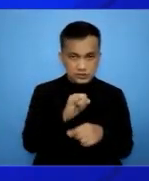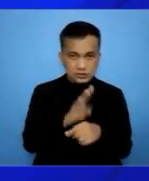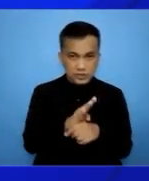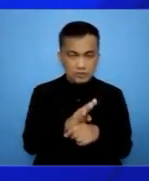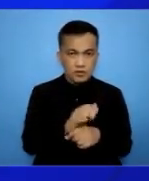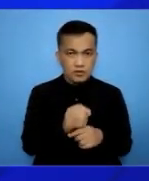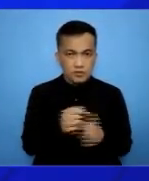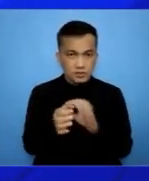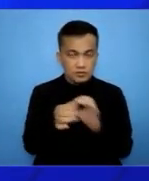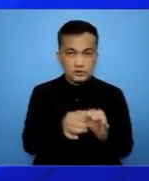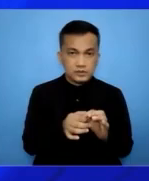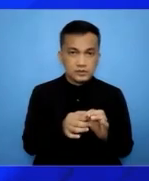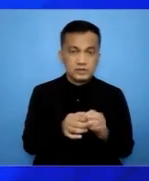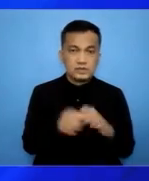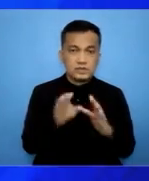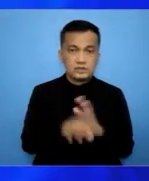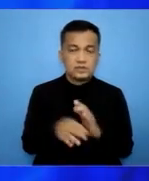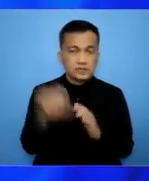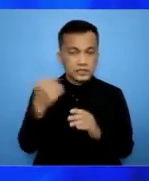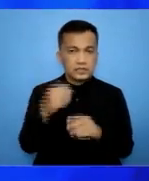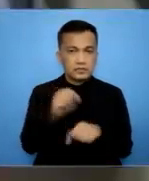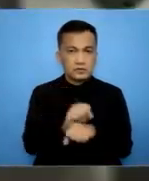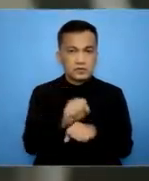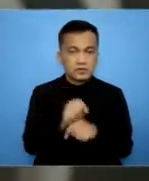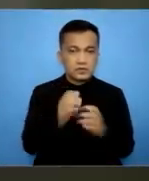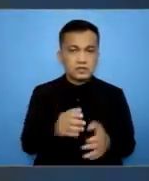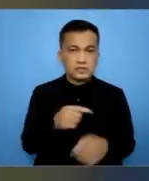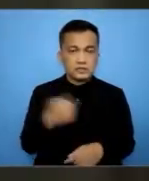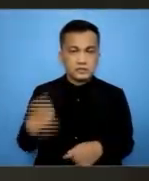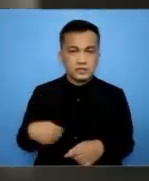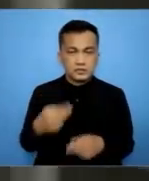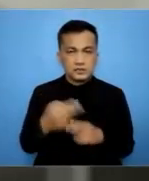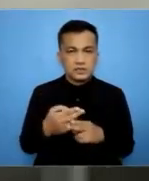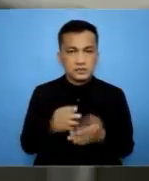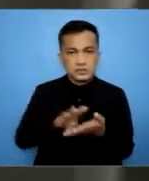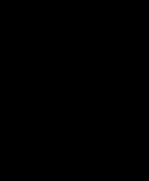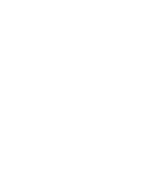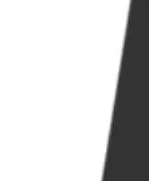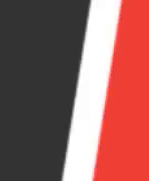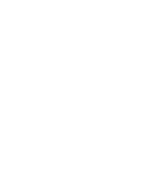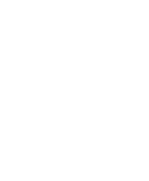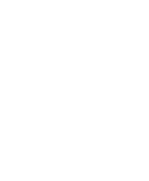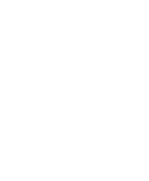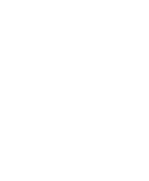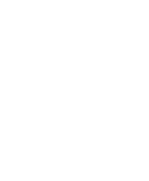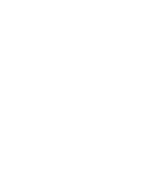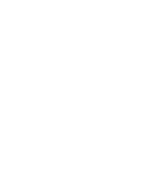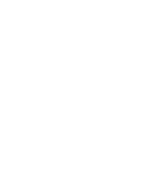gunman. Nagbabalita mula sa frontline, Gary De Leon, News 5.